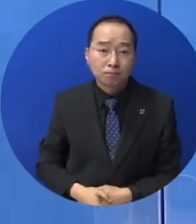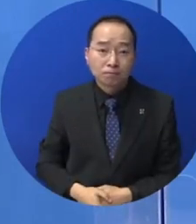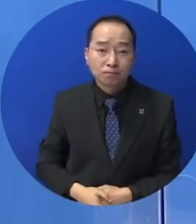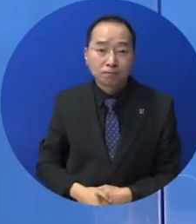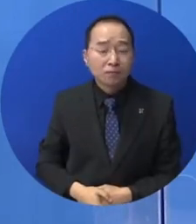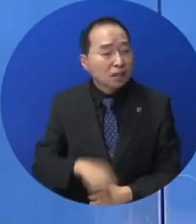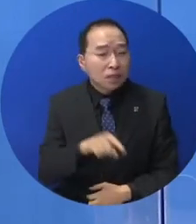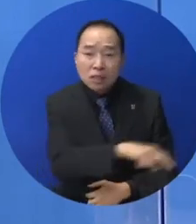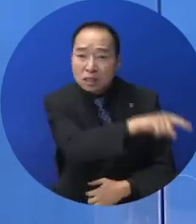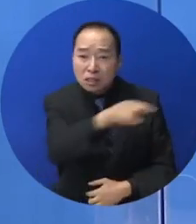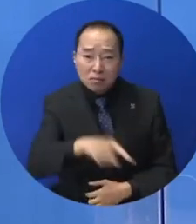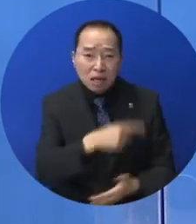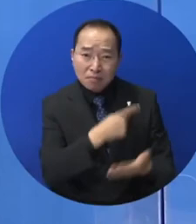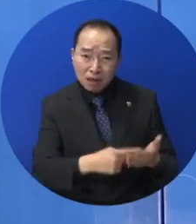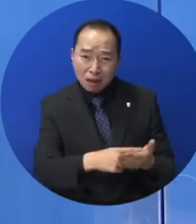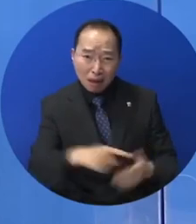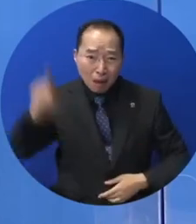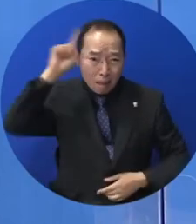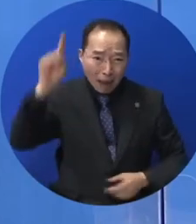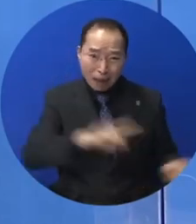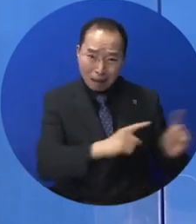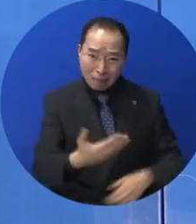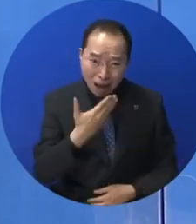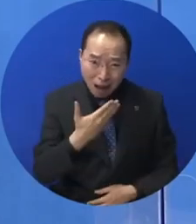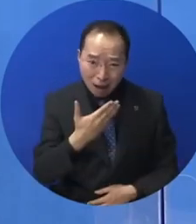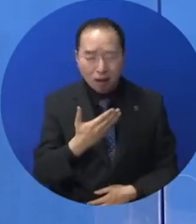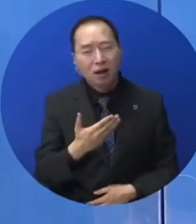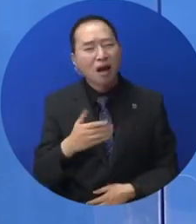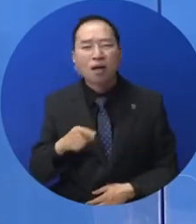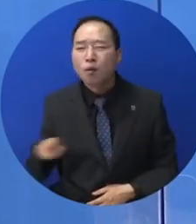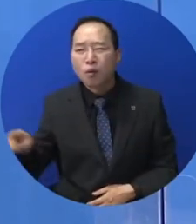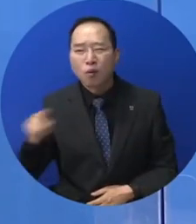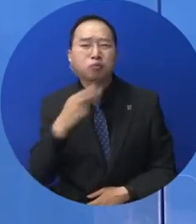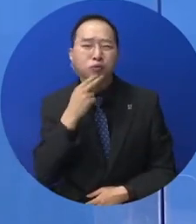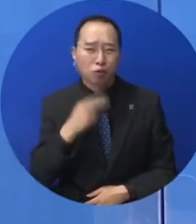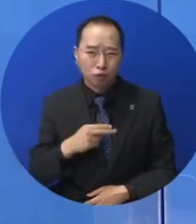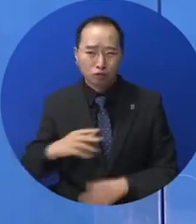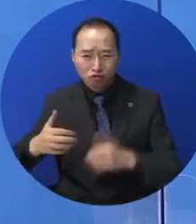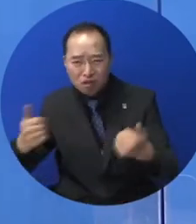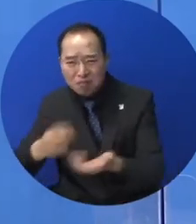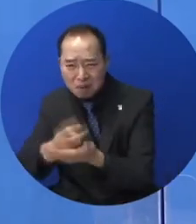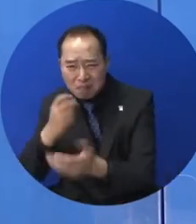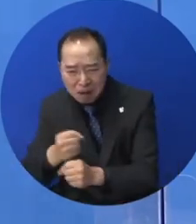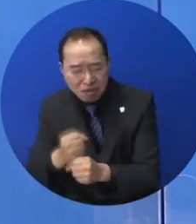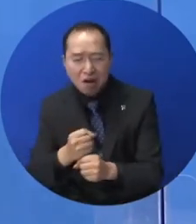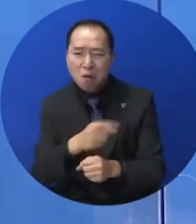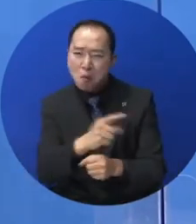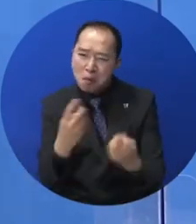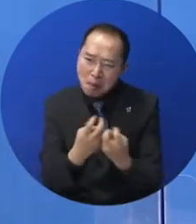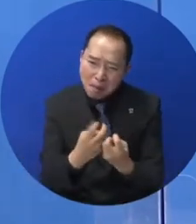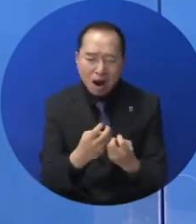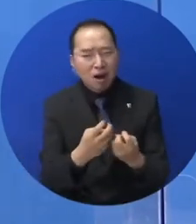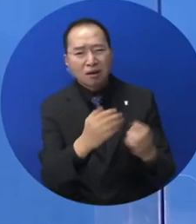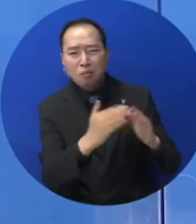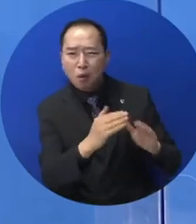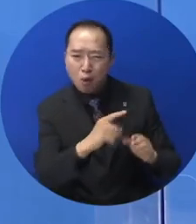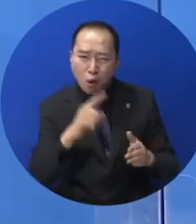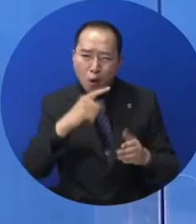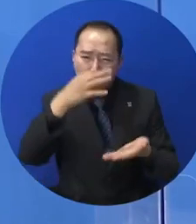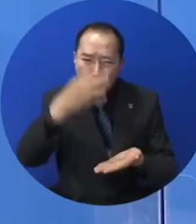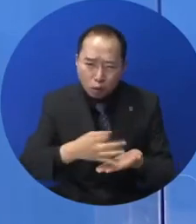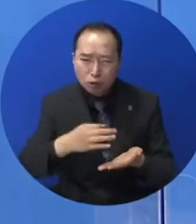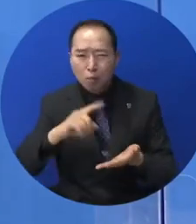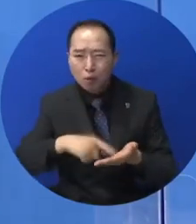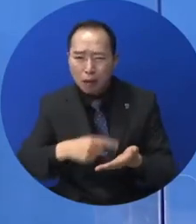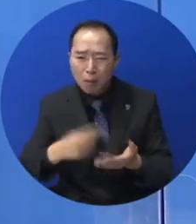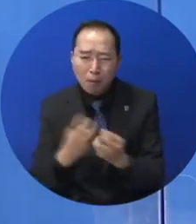것이든 이분들의 피해를 완전히 회복해 줄 수 있는 제도는 없습니다. 국회에서 법을 만들어서 임대료에 대한 대책도 만들어야 되고 손실보상 제도도 만들어야 할